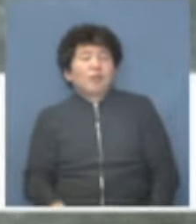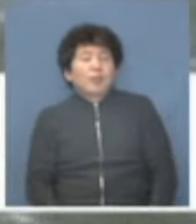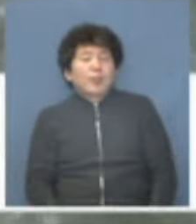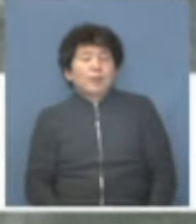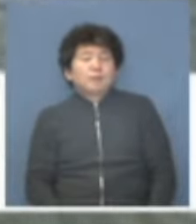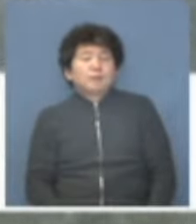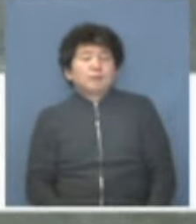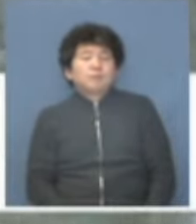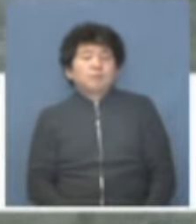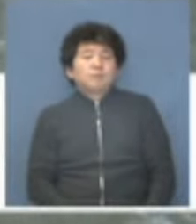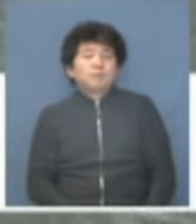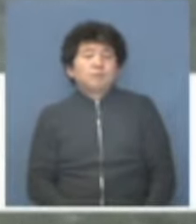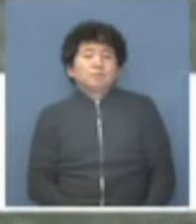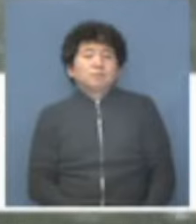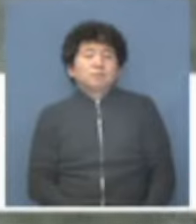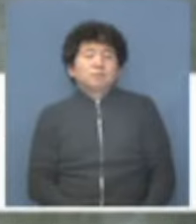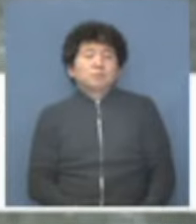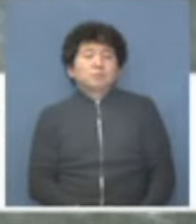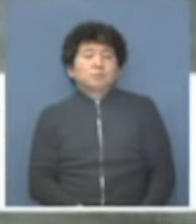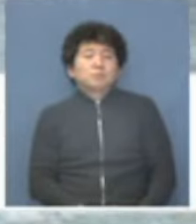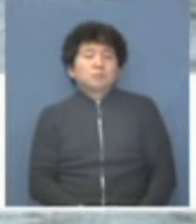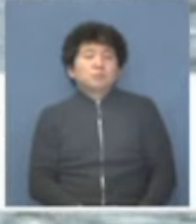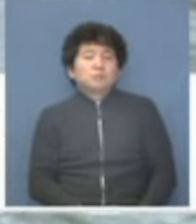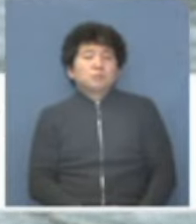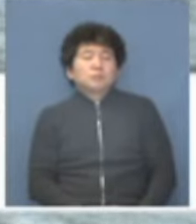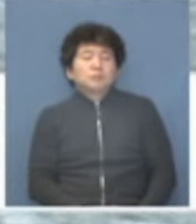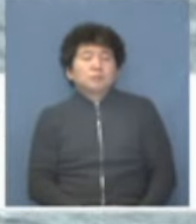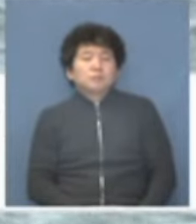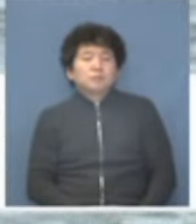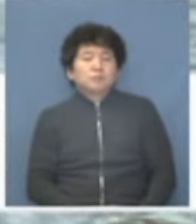позволили исключить затопление населенных пунктов.